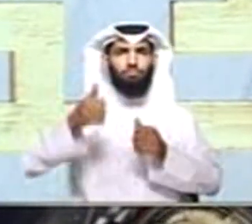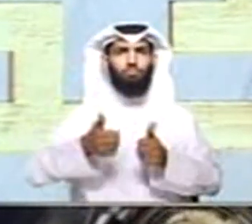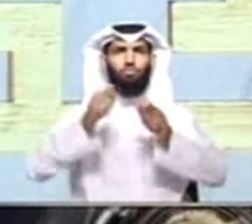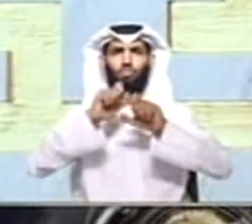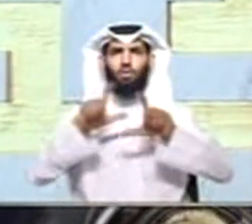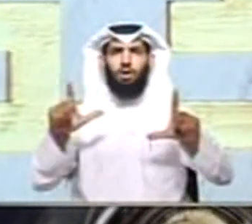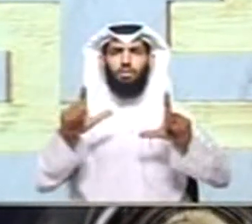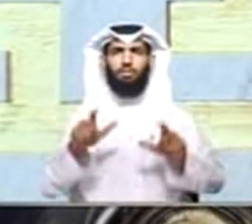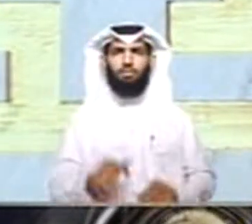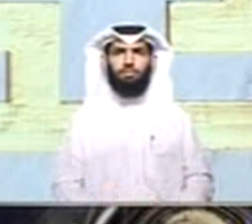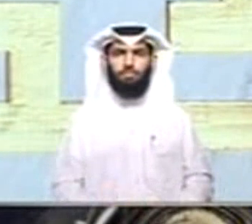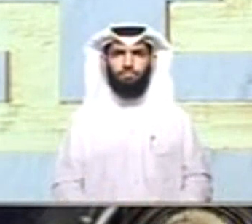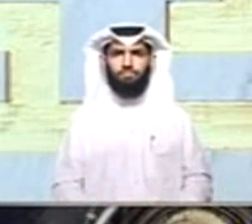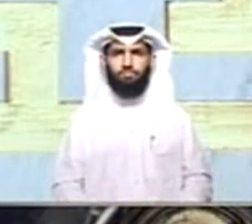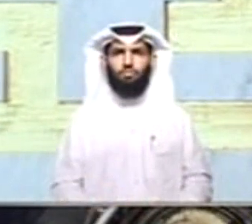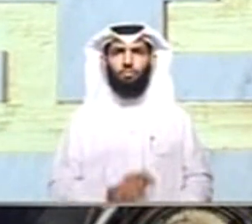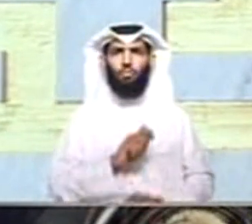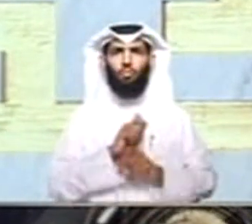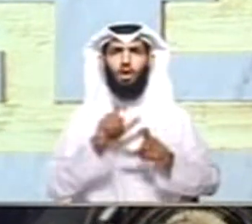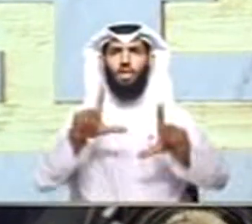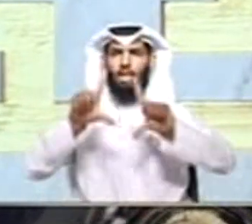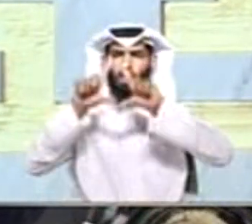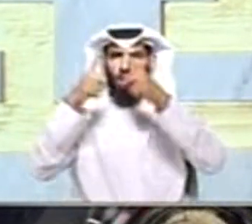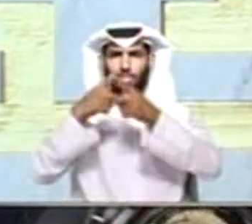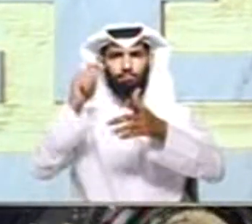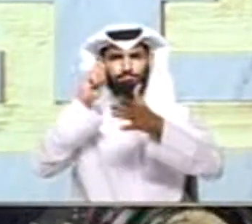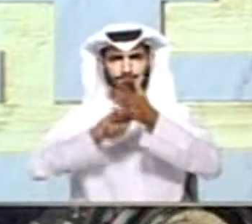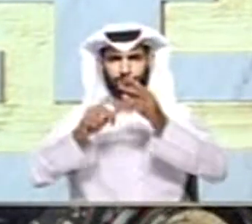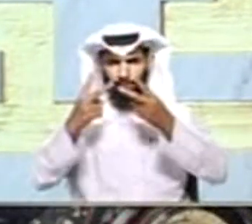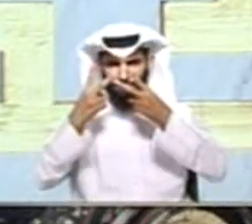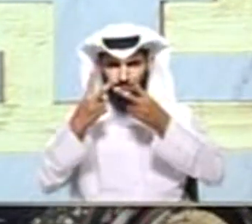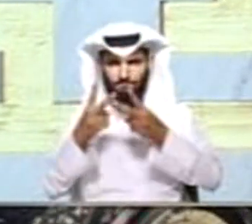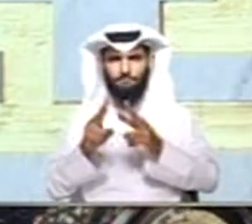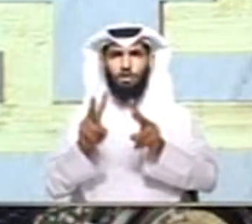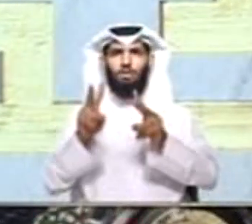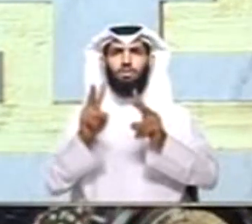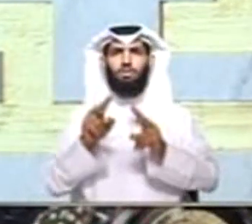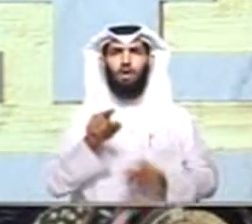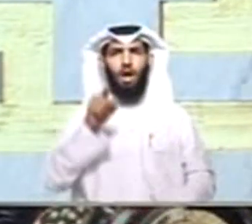العليا للاستراتيجية، وهذه اللجنة طبعا راح تقود